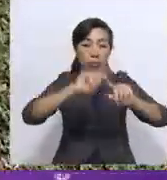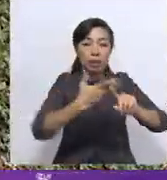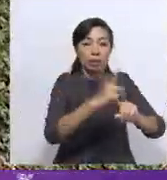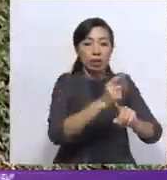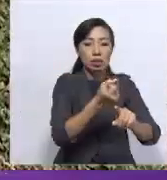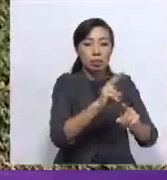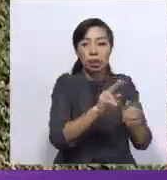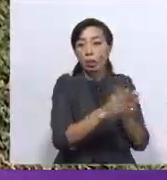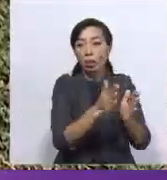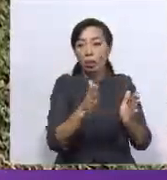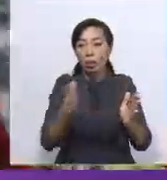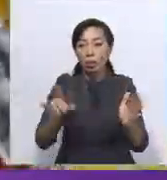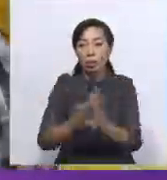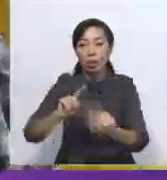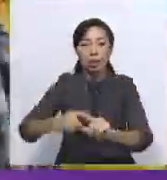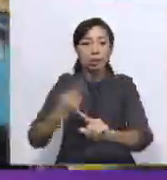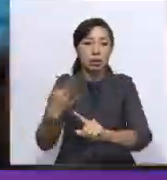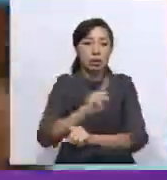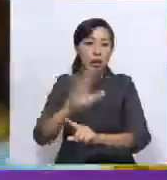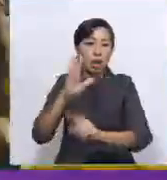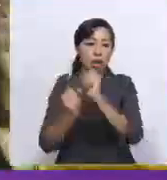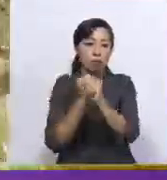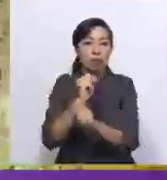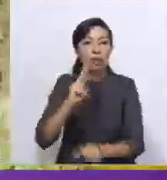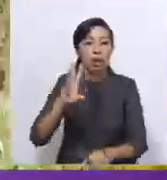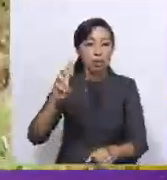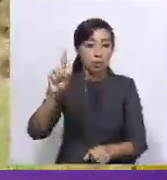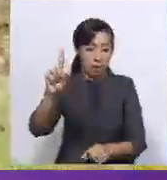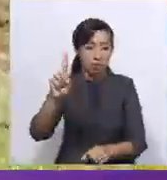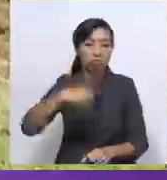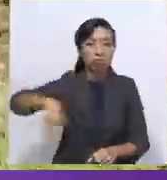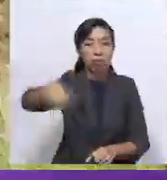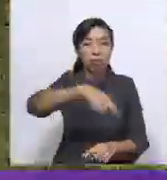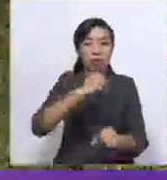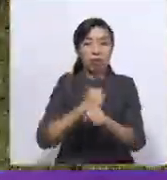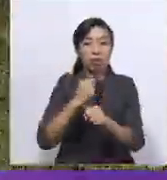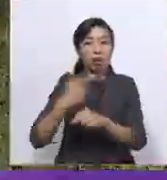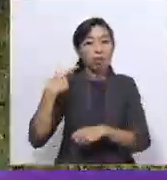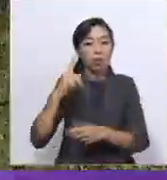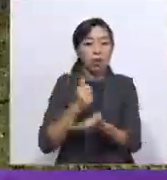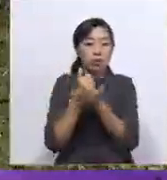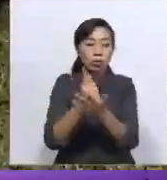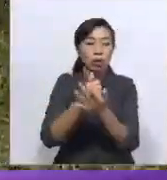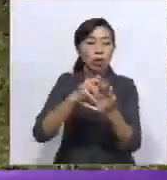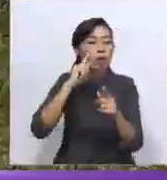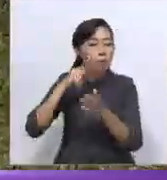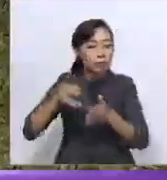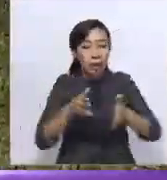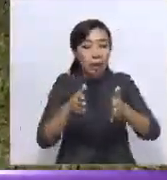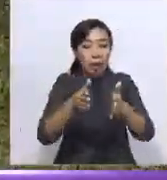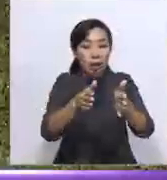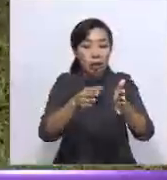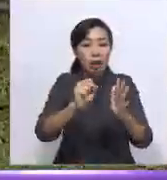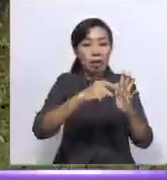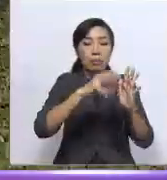าคมจะมีไปถึงวันที่5เมษายน2561นี้นะคะโดยเป็นการบำเพ็ญประโยชน์ปรับปรุงภูมิทัศน์คลองสามเสน